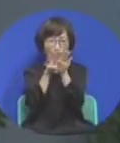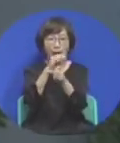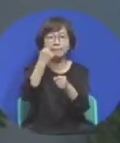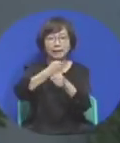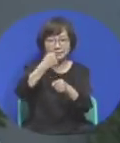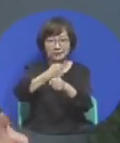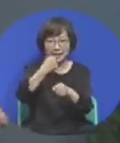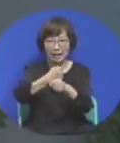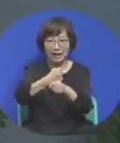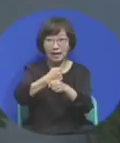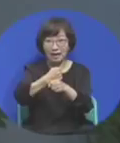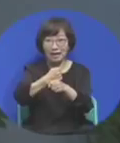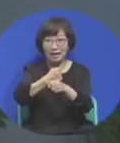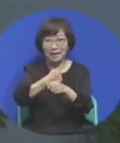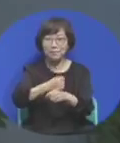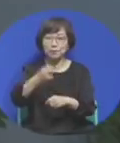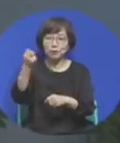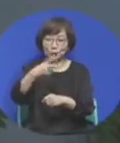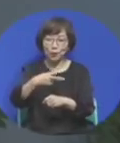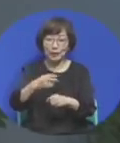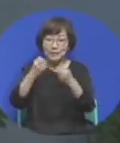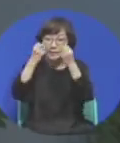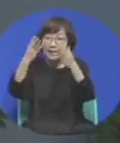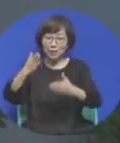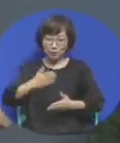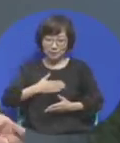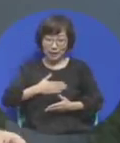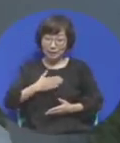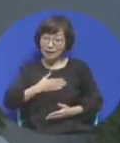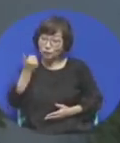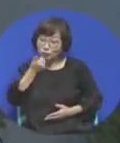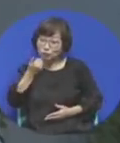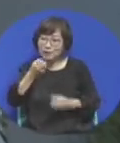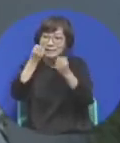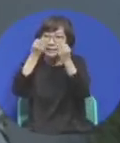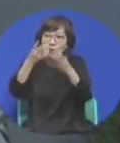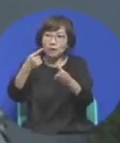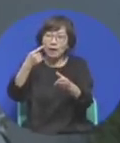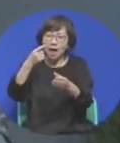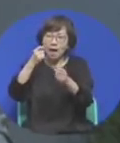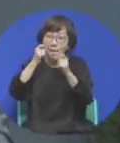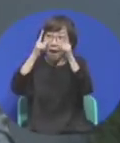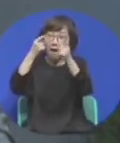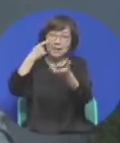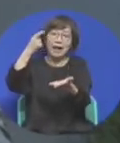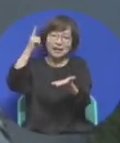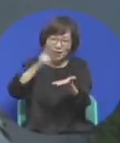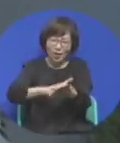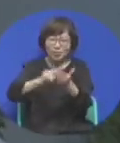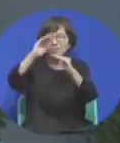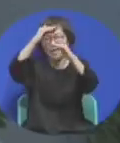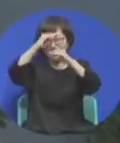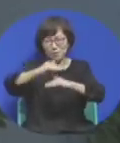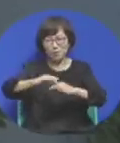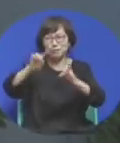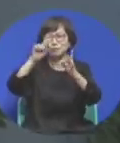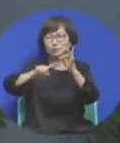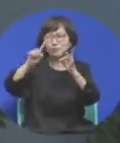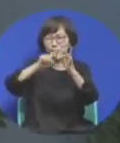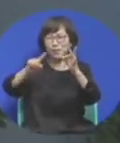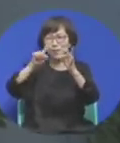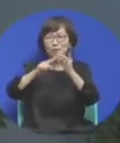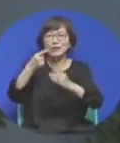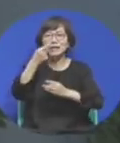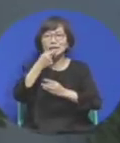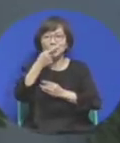doors, those exit ways. 그러고 새로운 나를 발견한다며. And they're saying, now we're going to discover a new me. 그겁니다. That's what it means. 그게 이제 불교 이론 아닙니까? And